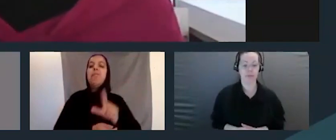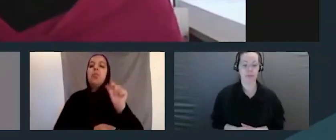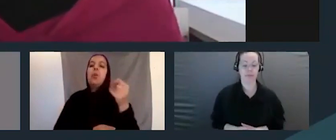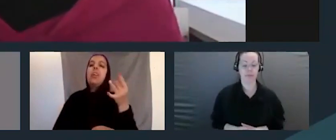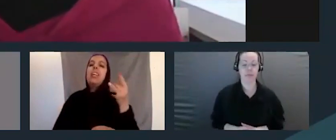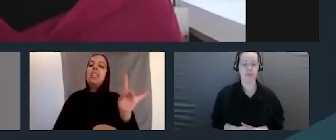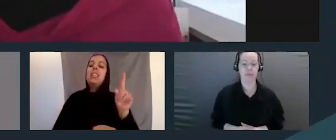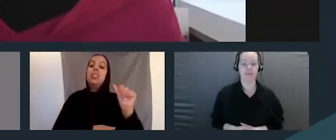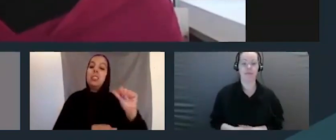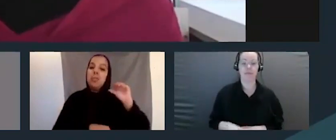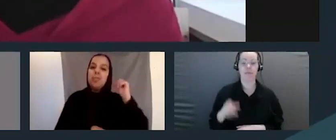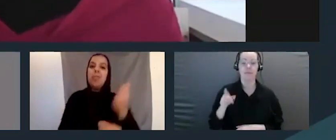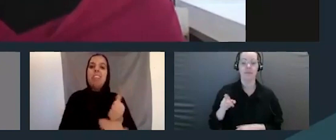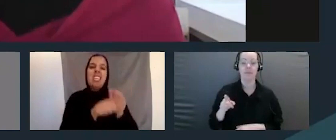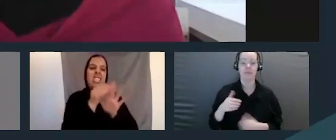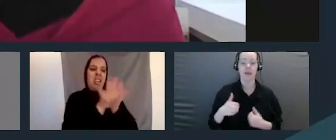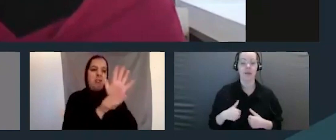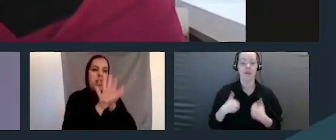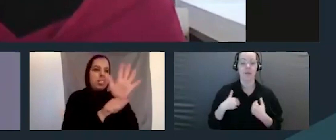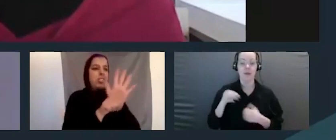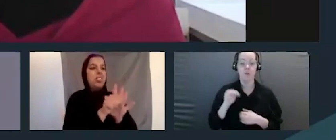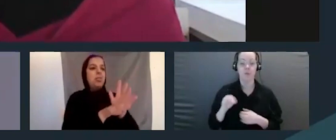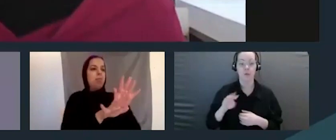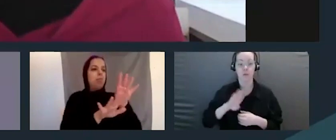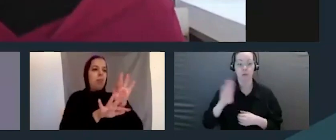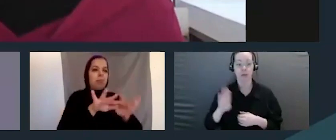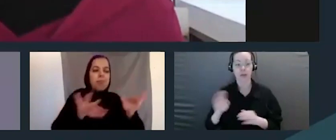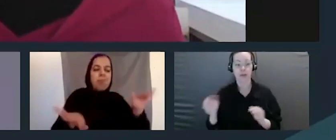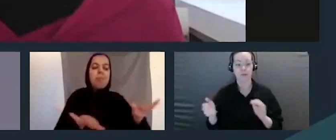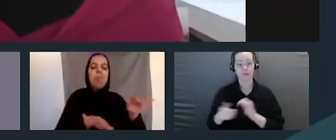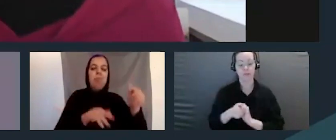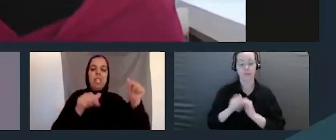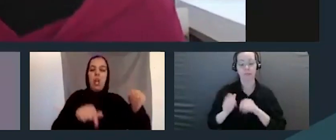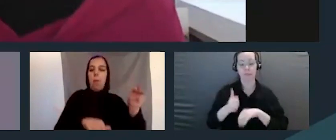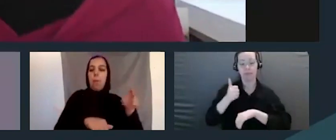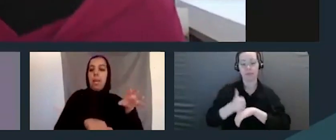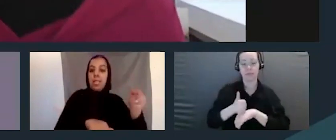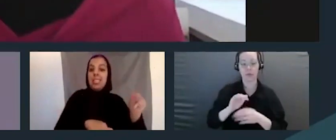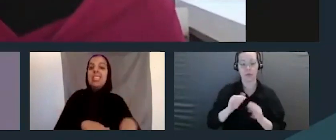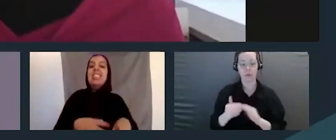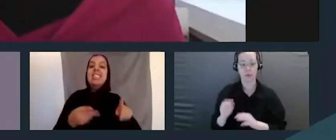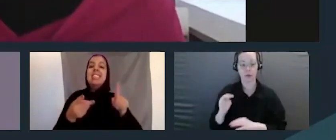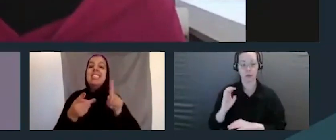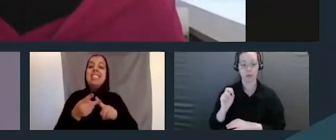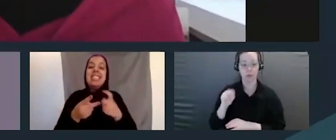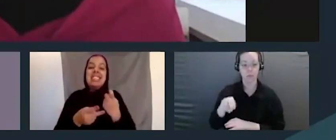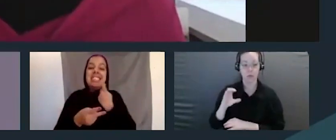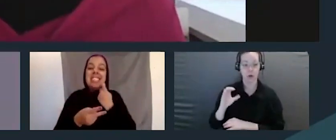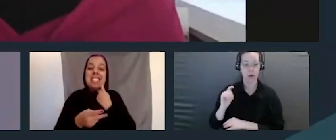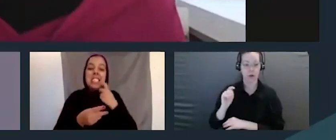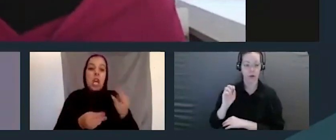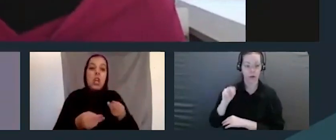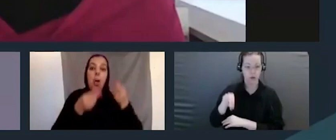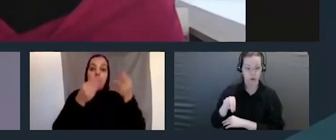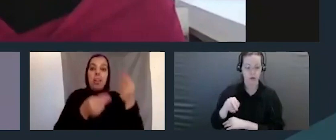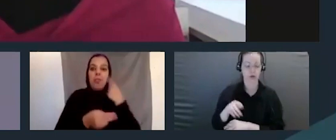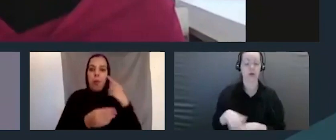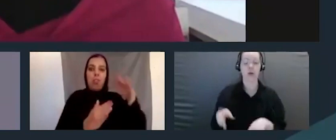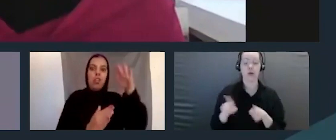Moncton. Était une des top 25 immigrantes dans les maritimes. En 2020, elle était